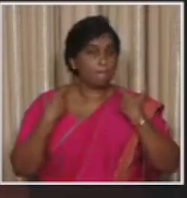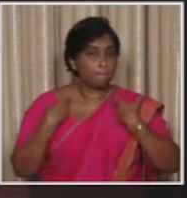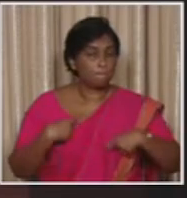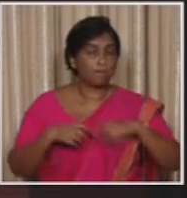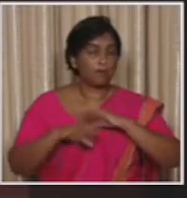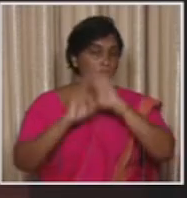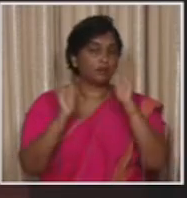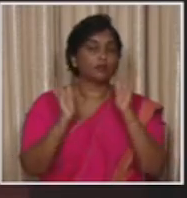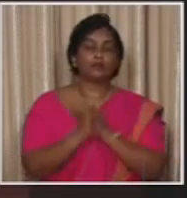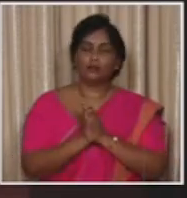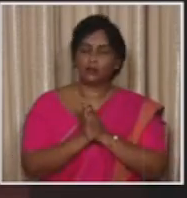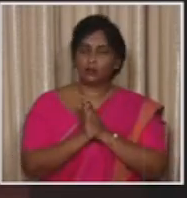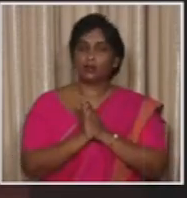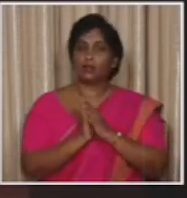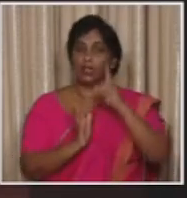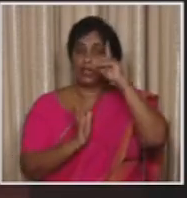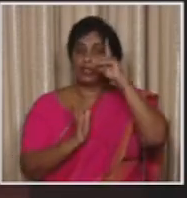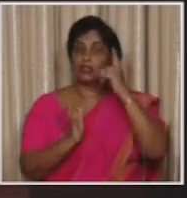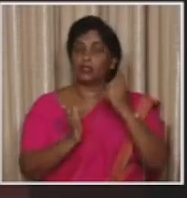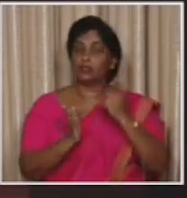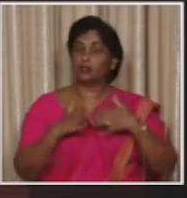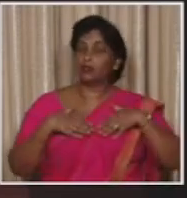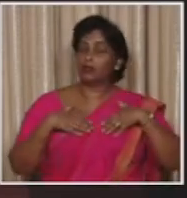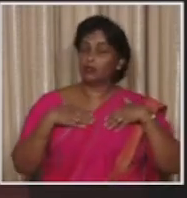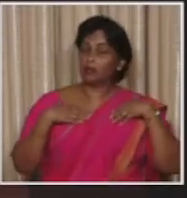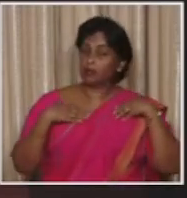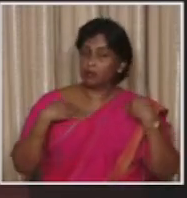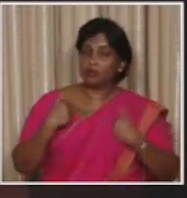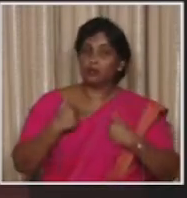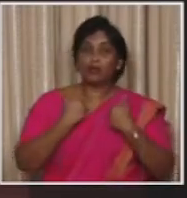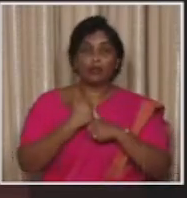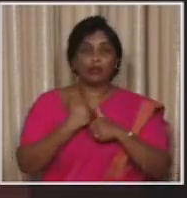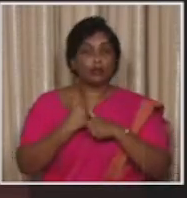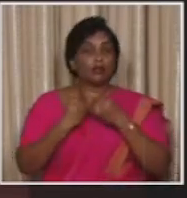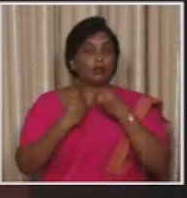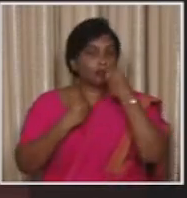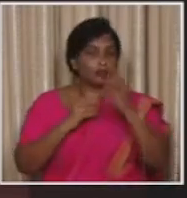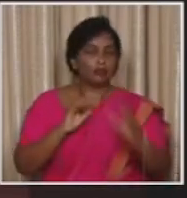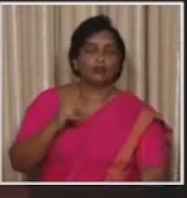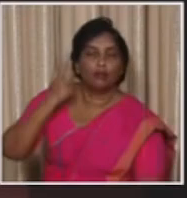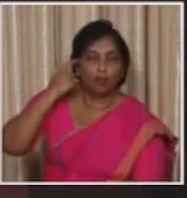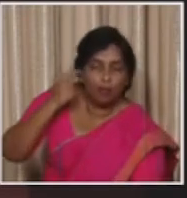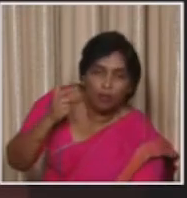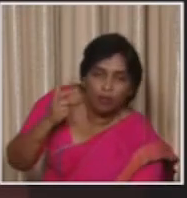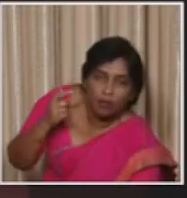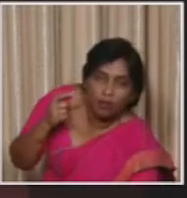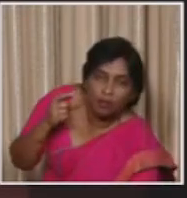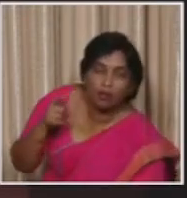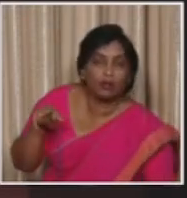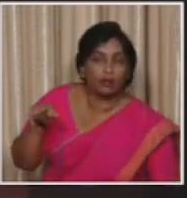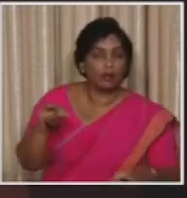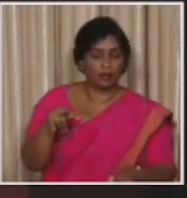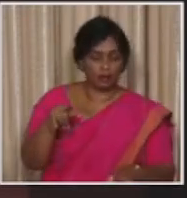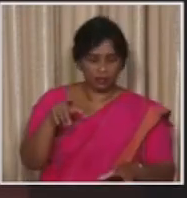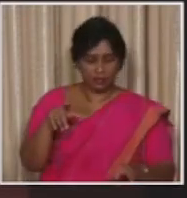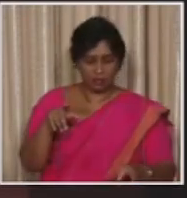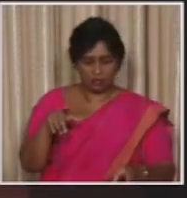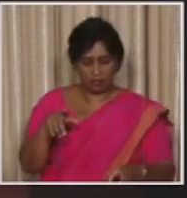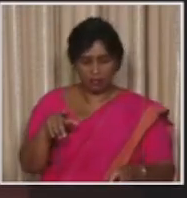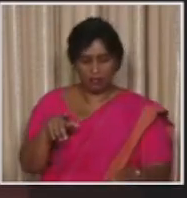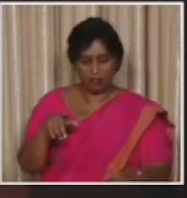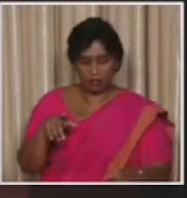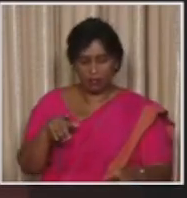කල්ලියට දිව්‍ය ලෝකයක් සුරලවක් නිර්මාණය කරලා තිබෙනවා. ඒක මේ රටට තියෙන එකම මඟ